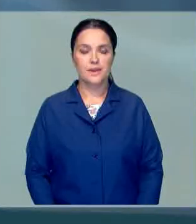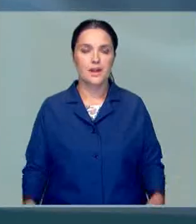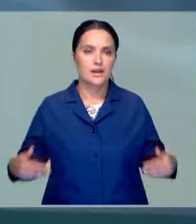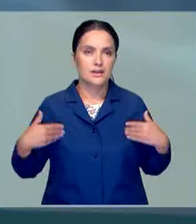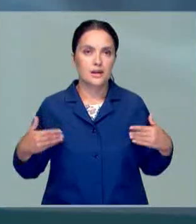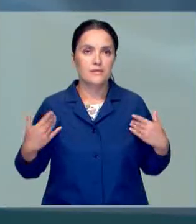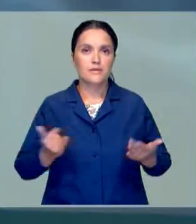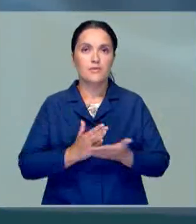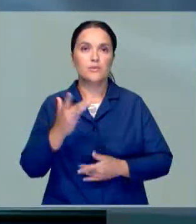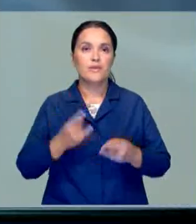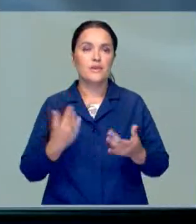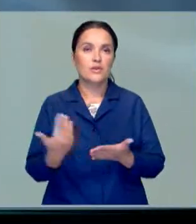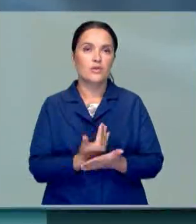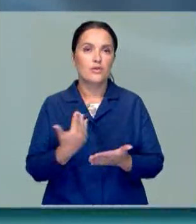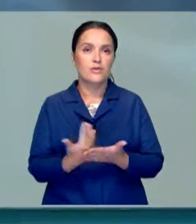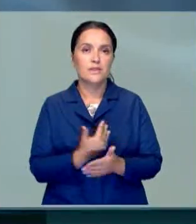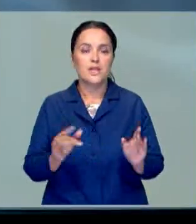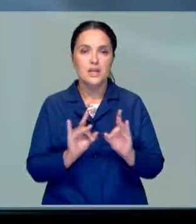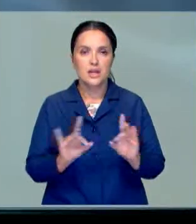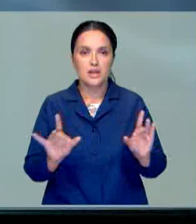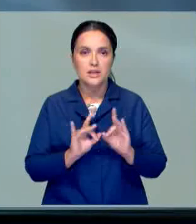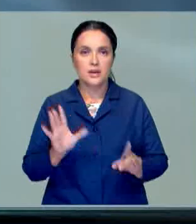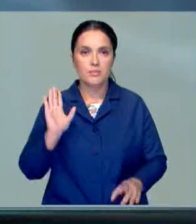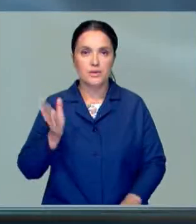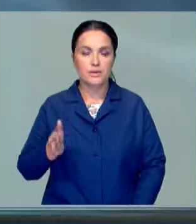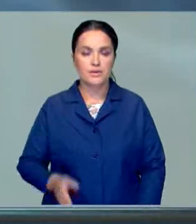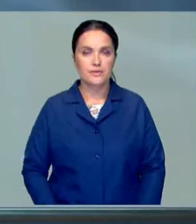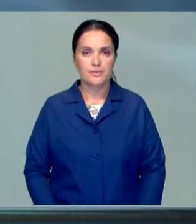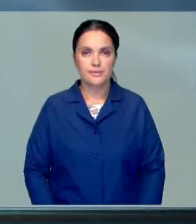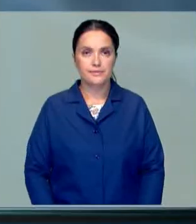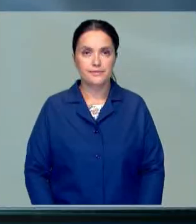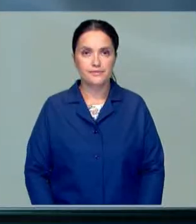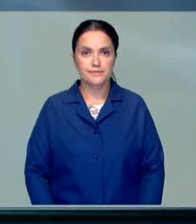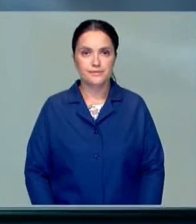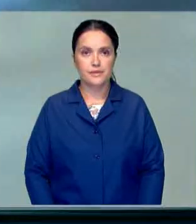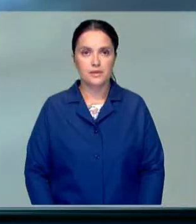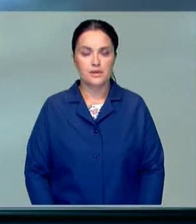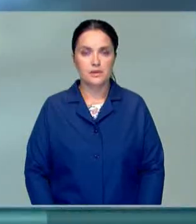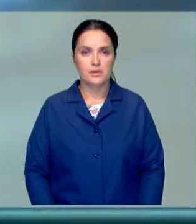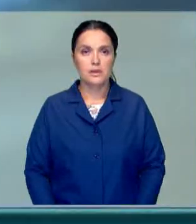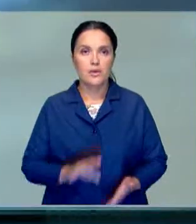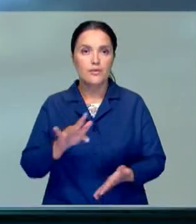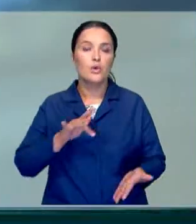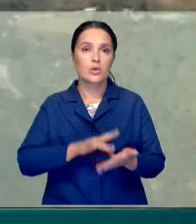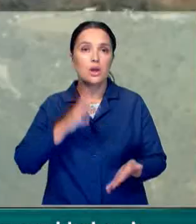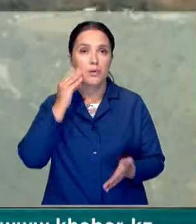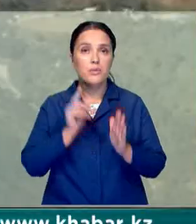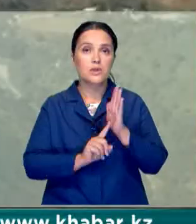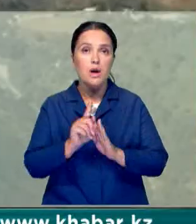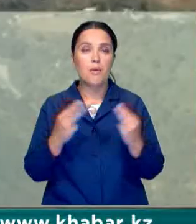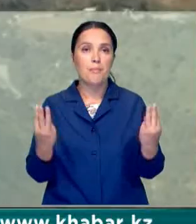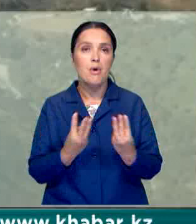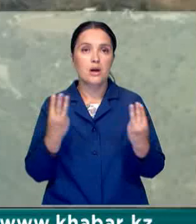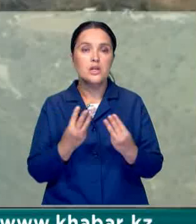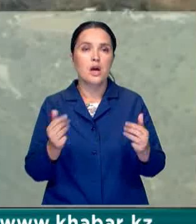Здравствуйте! Новости на канале Хабар. В студии Жанна Сейтхан. Сурдоперевод обеспечивает Виктория Антонишина. В Алматы начался пожар у